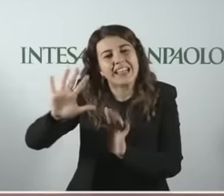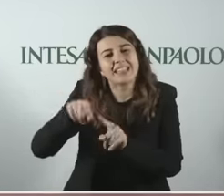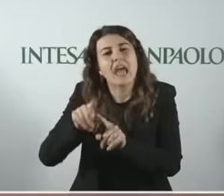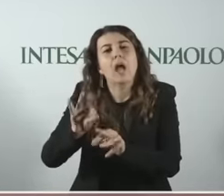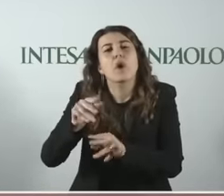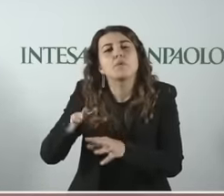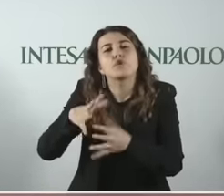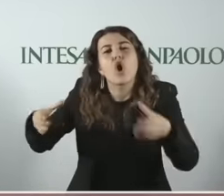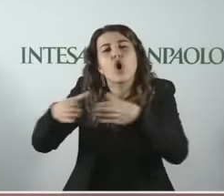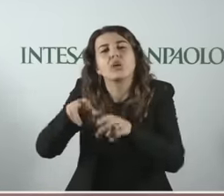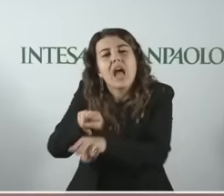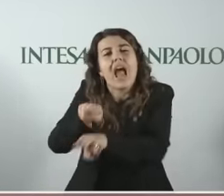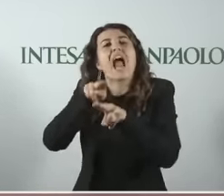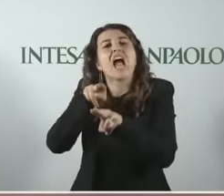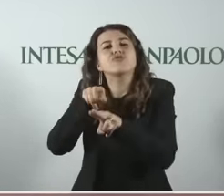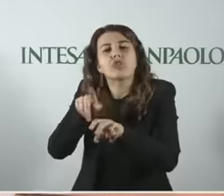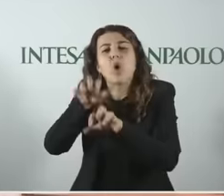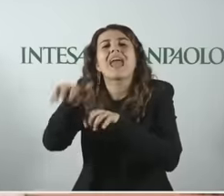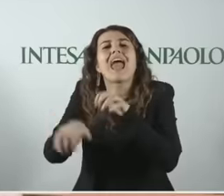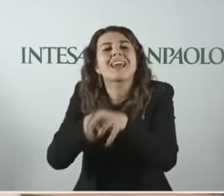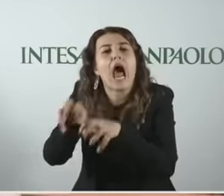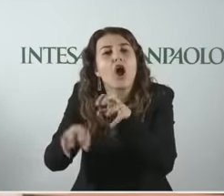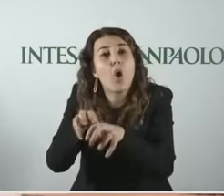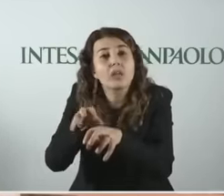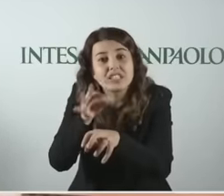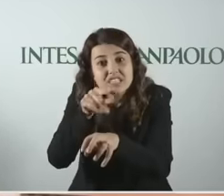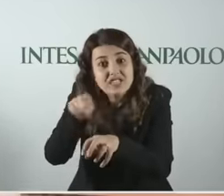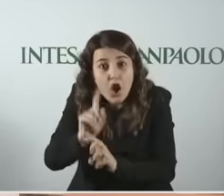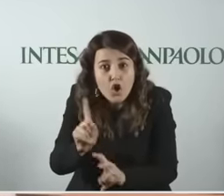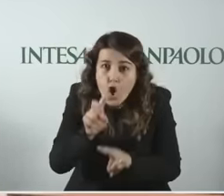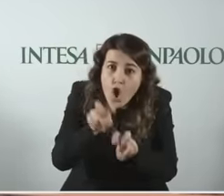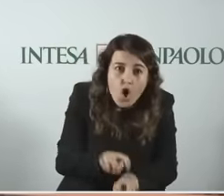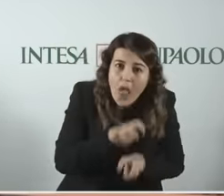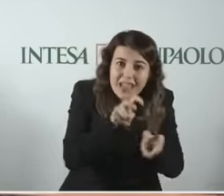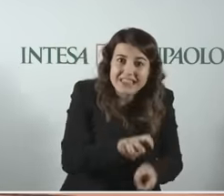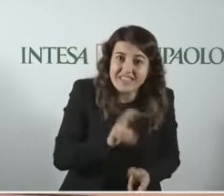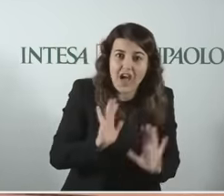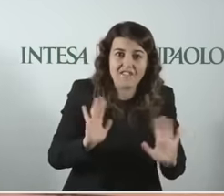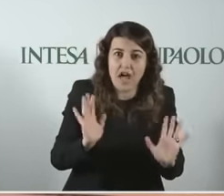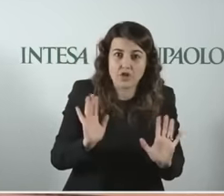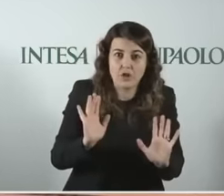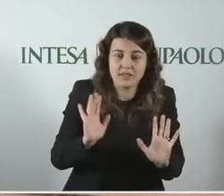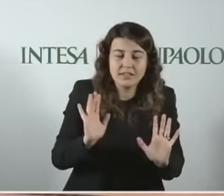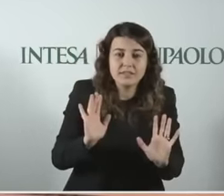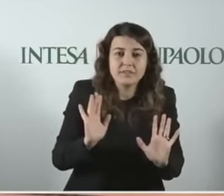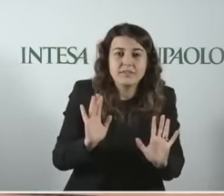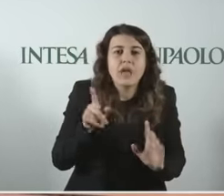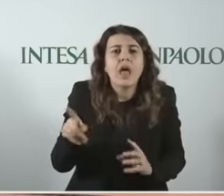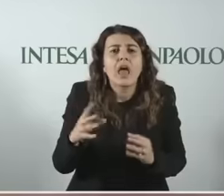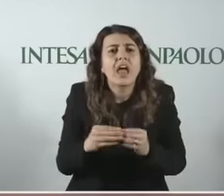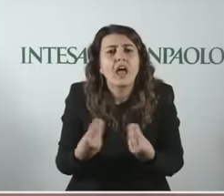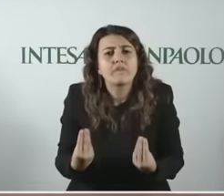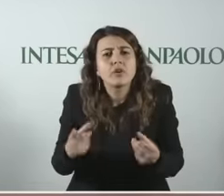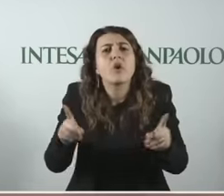cacciatori raccoglitori i quali quindi non coltivavano i cereali ma facevano